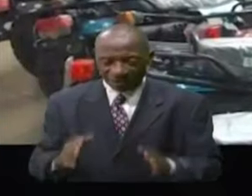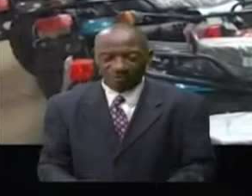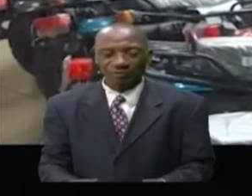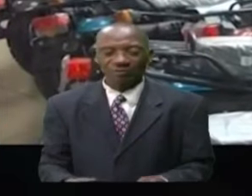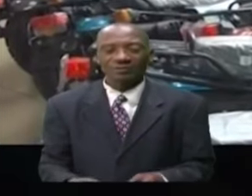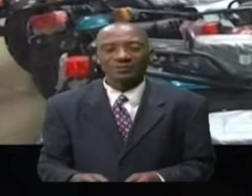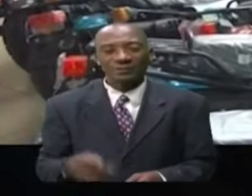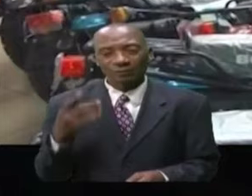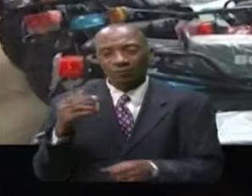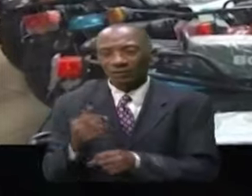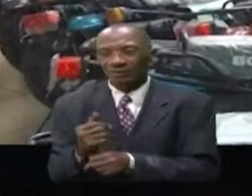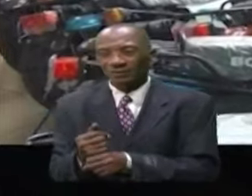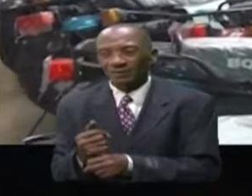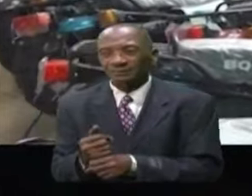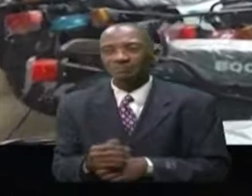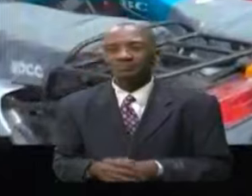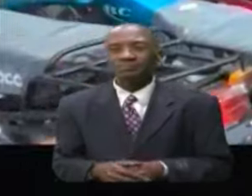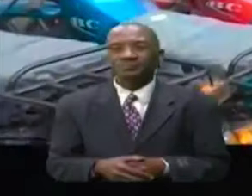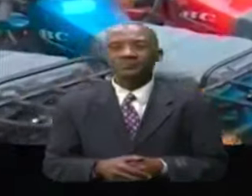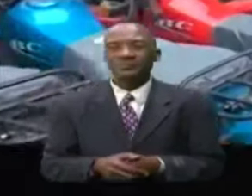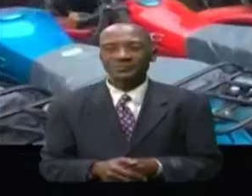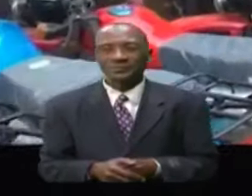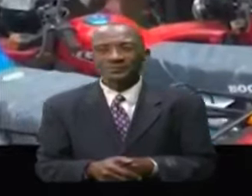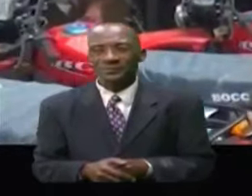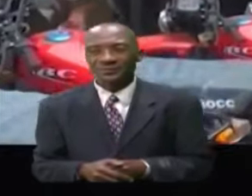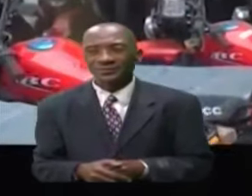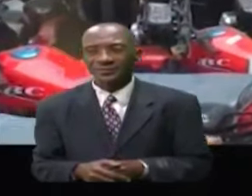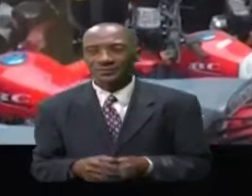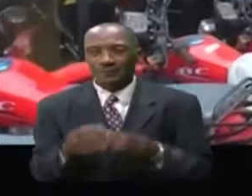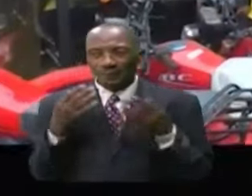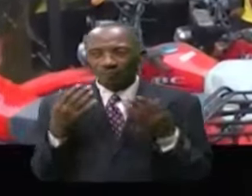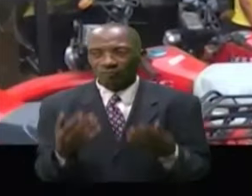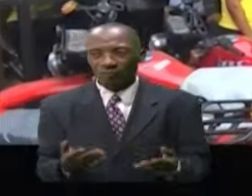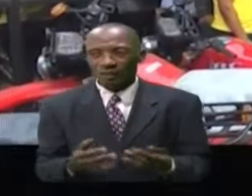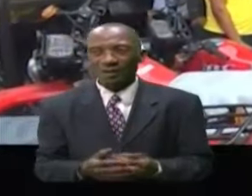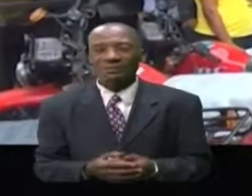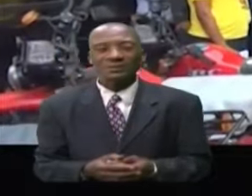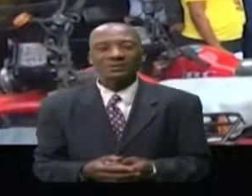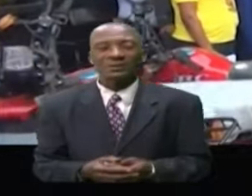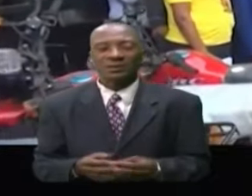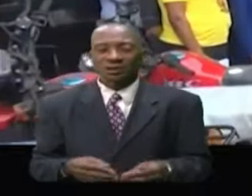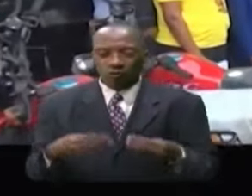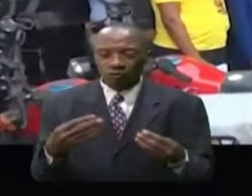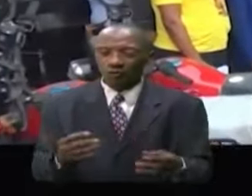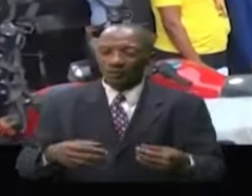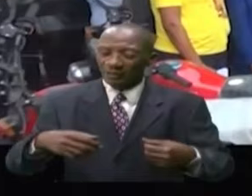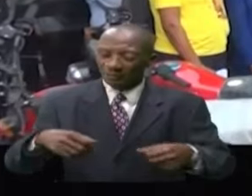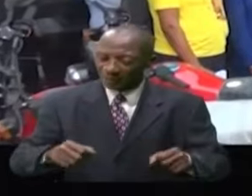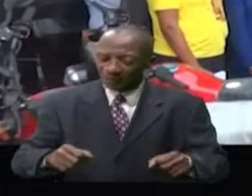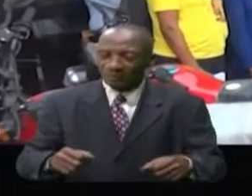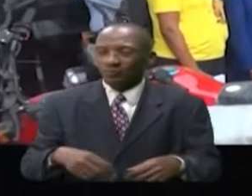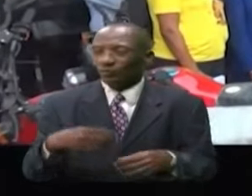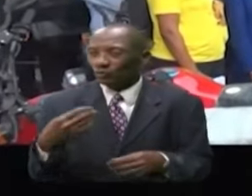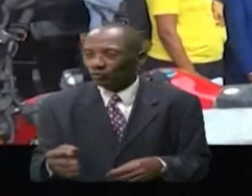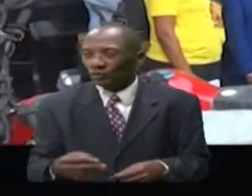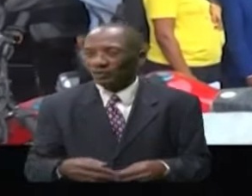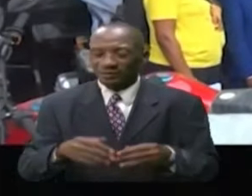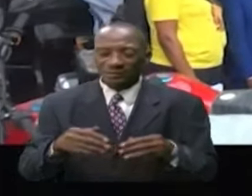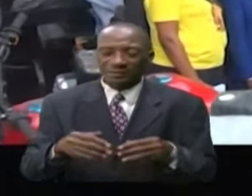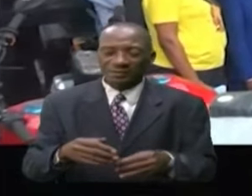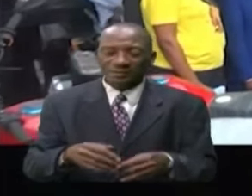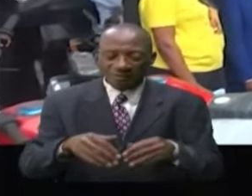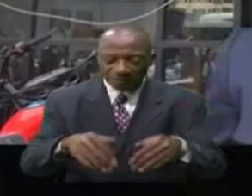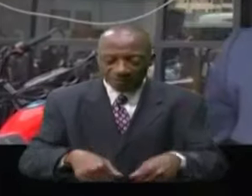Et concernant les motos pour la mobilité des inspecteurs provinciaux et territoriaux de l'agriculture, Madeleine Nikomba s'est